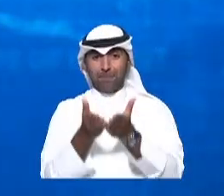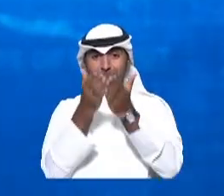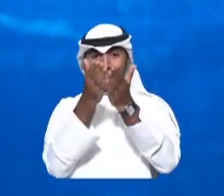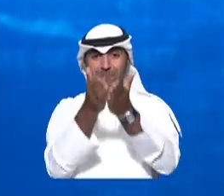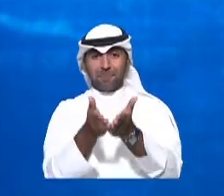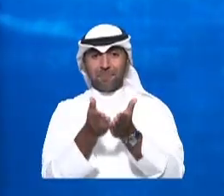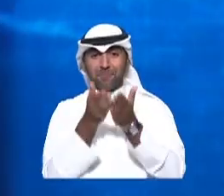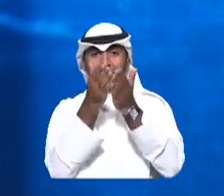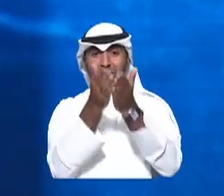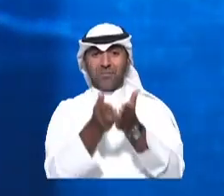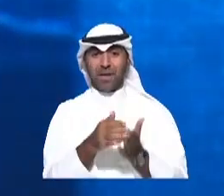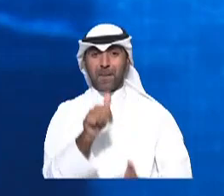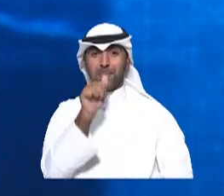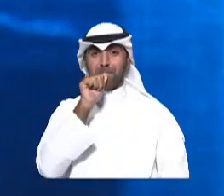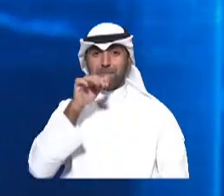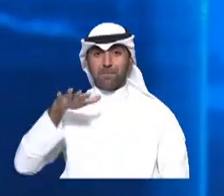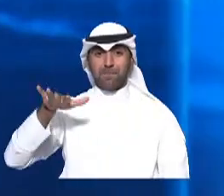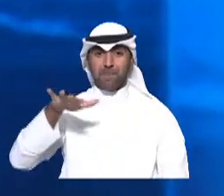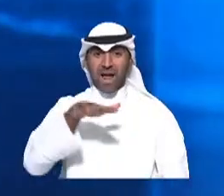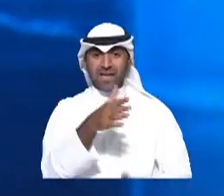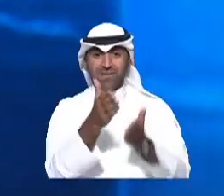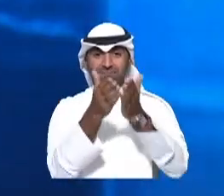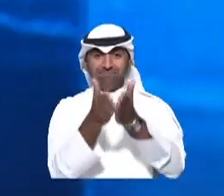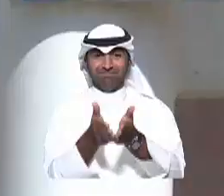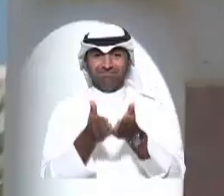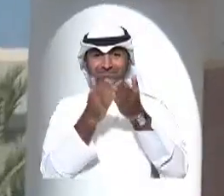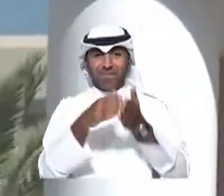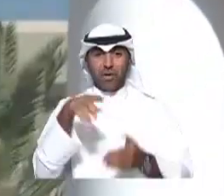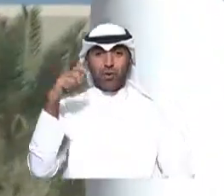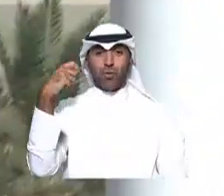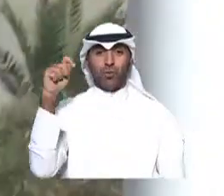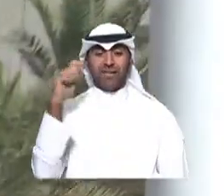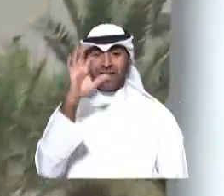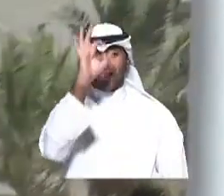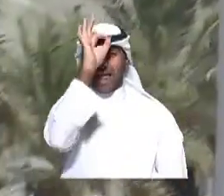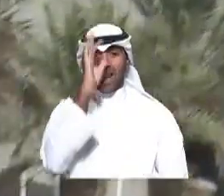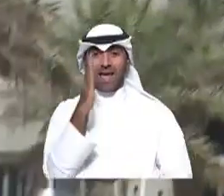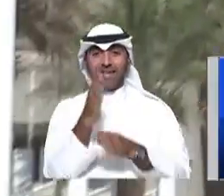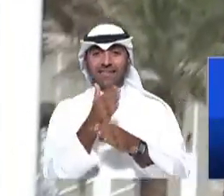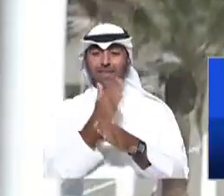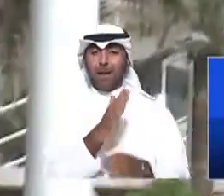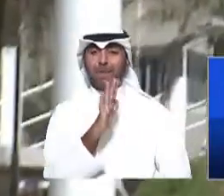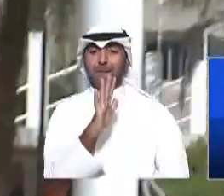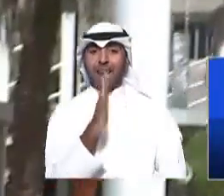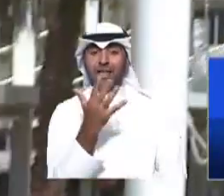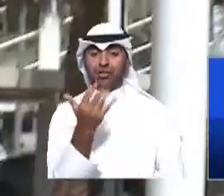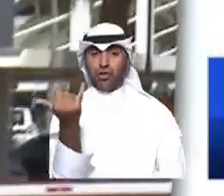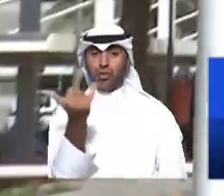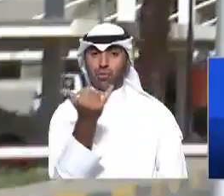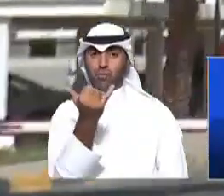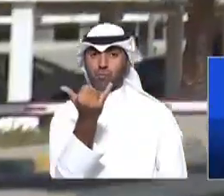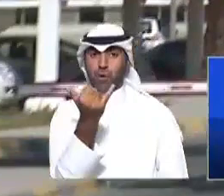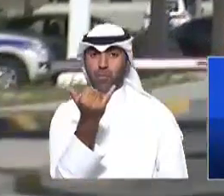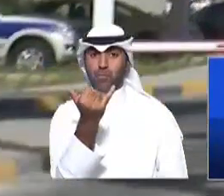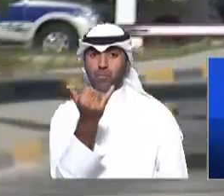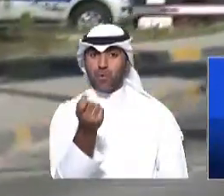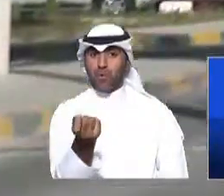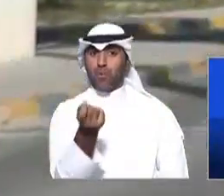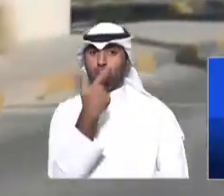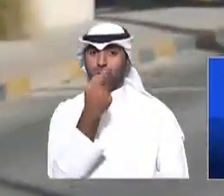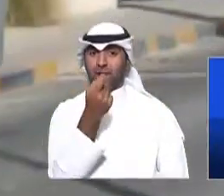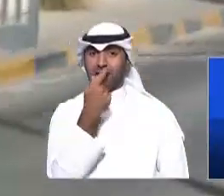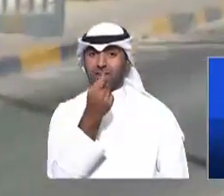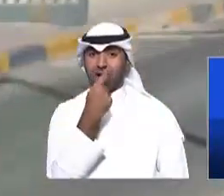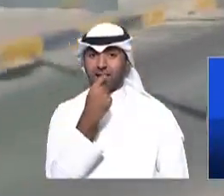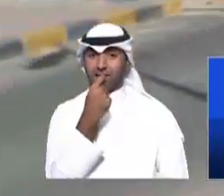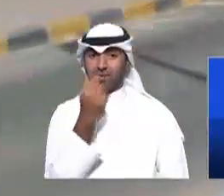والقرصنة، وضمن منظومة أمنية متكاملة يعمل رجال خفر السواحل كل في موقعه على حماية